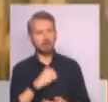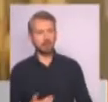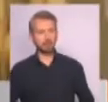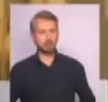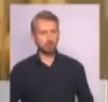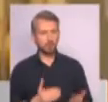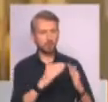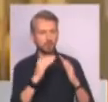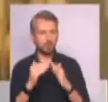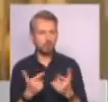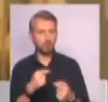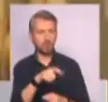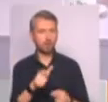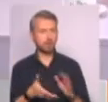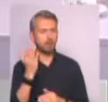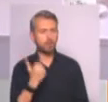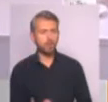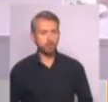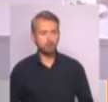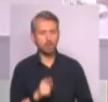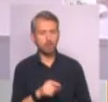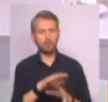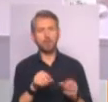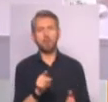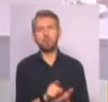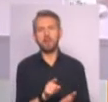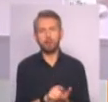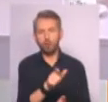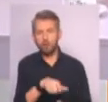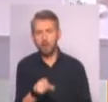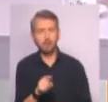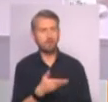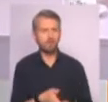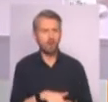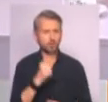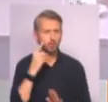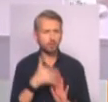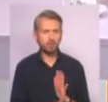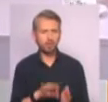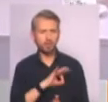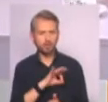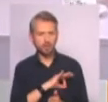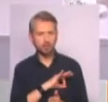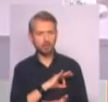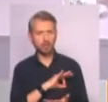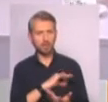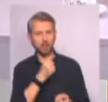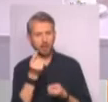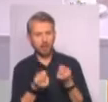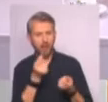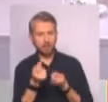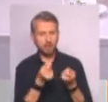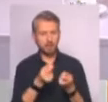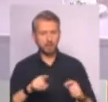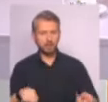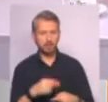в якому люди давно живуть, і там загалом пенсіонери, їм важко зрозуміти юридичні, якби, аспекти